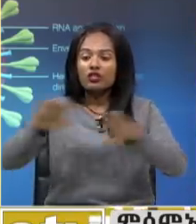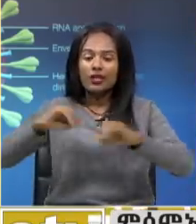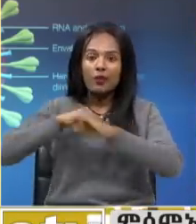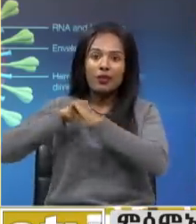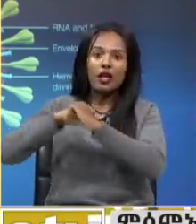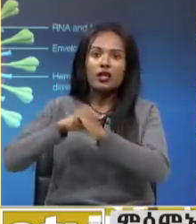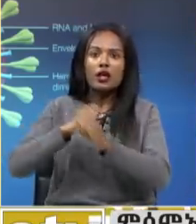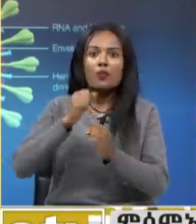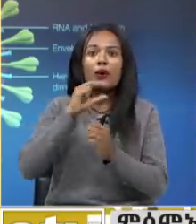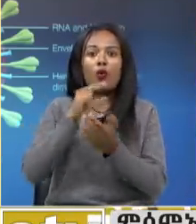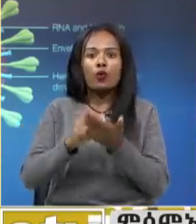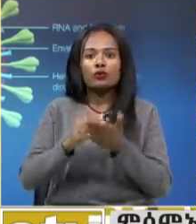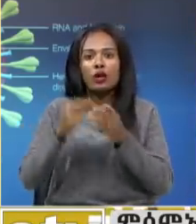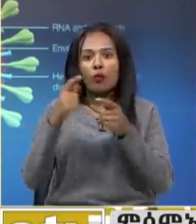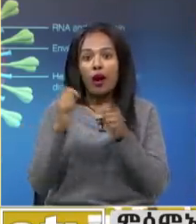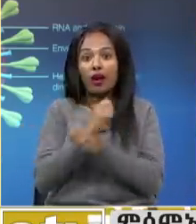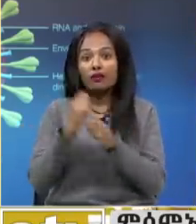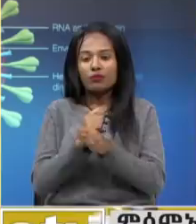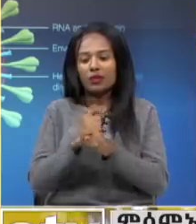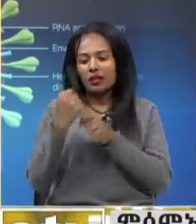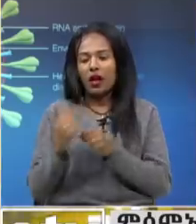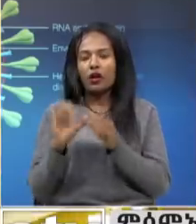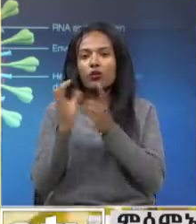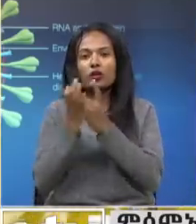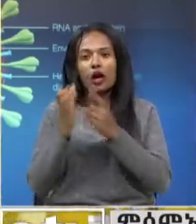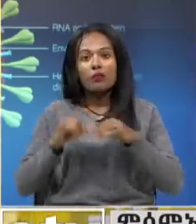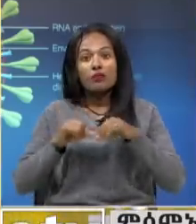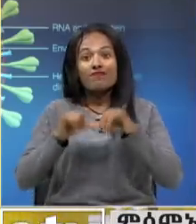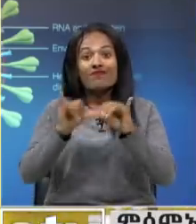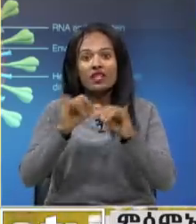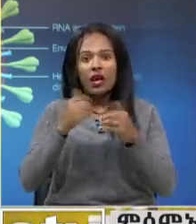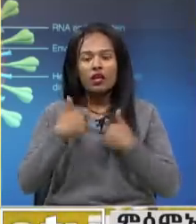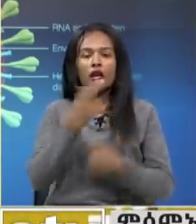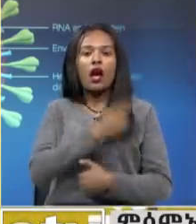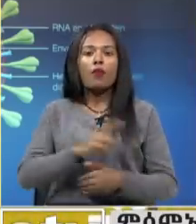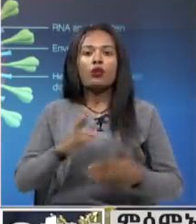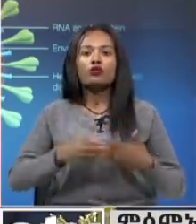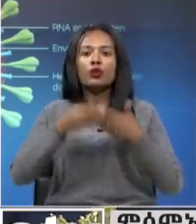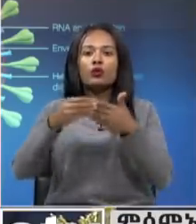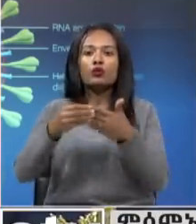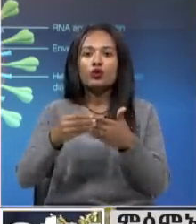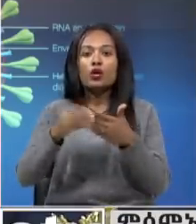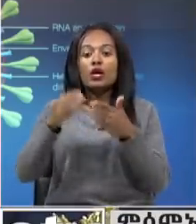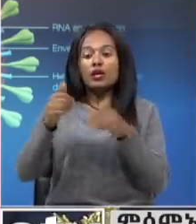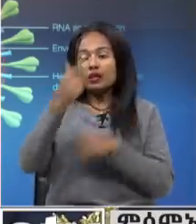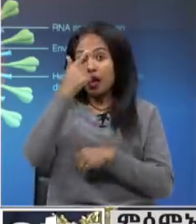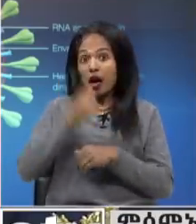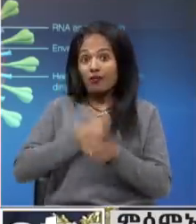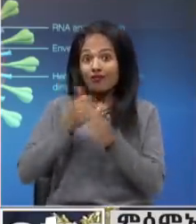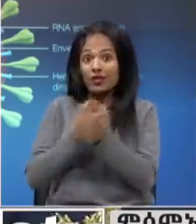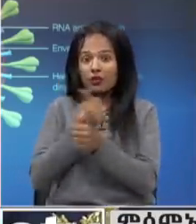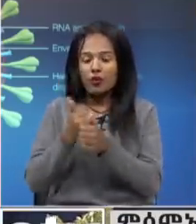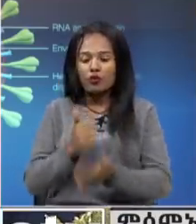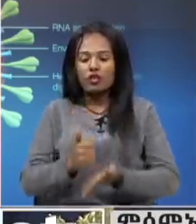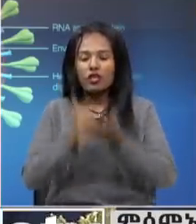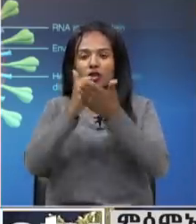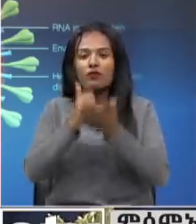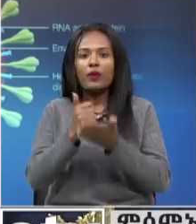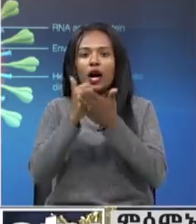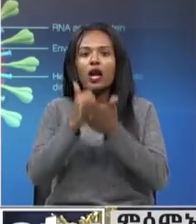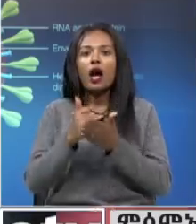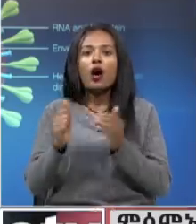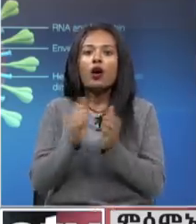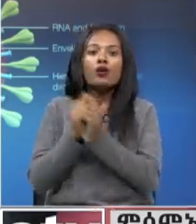በጎ ተግባራት በተጠናከረ መንገድ የሚከናወኑበት እንደሆነ ያብራሩት የሃይማኖት መሪዎቹ ምእመኑም ወገኖቹን ሊደግፍና በጋራ